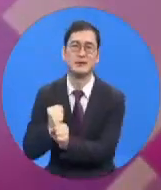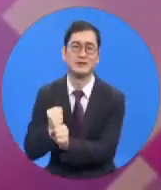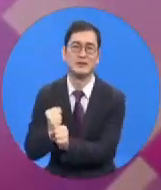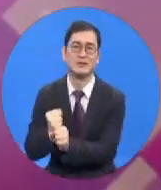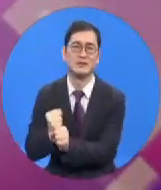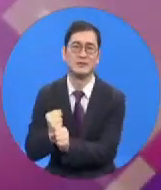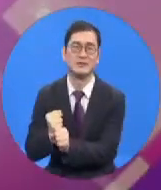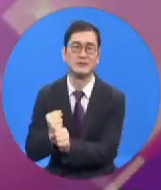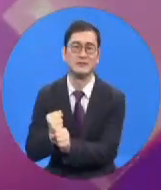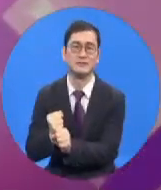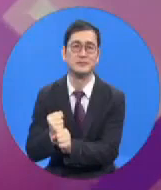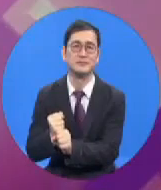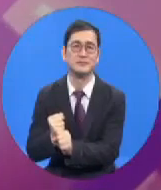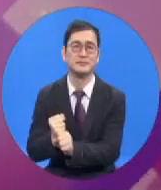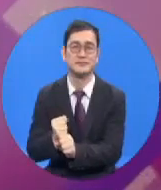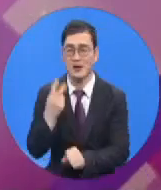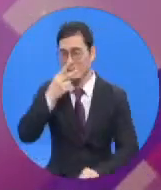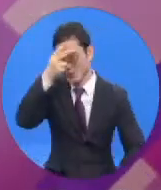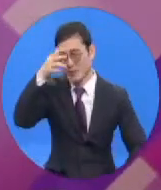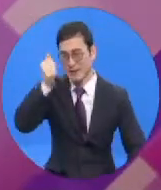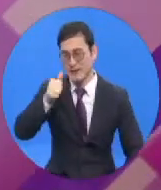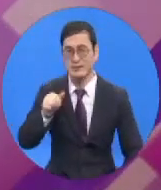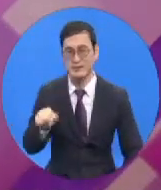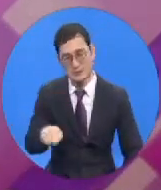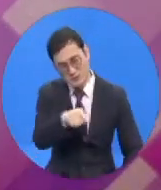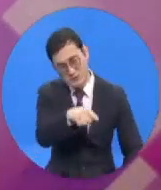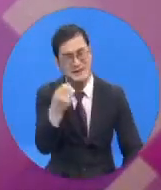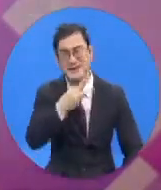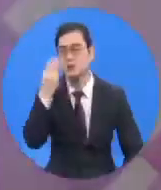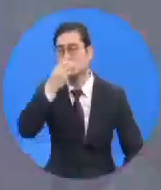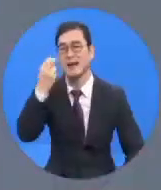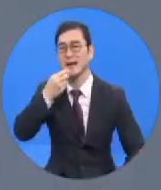윤석열 검찰총장 결국 이 사건을 재배당했습니다.